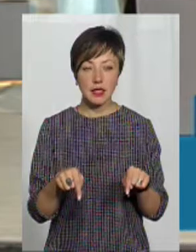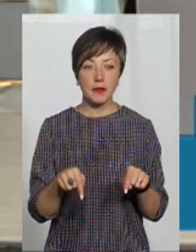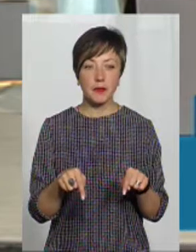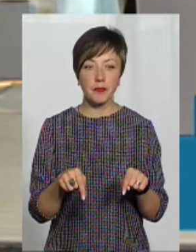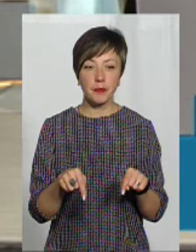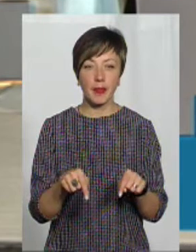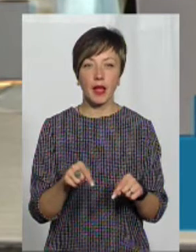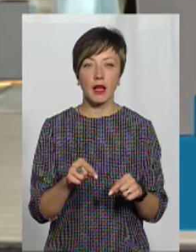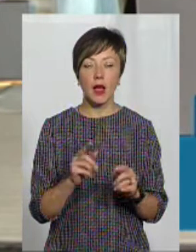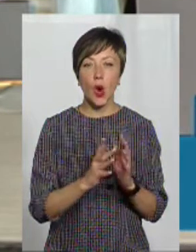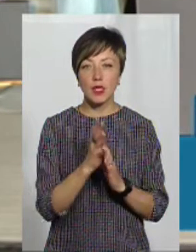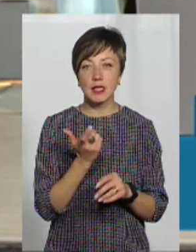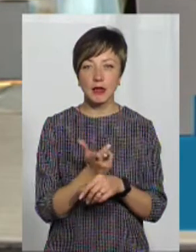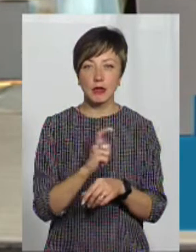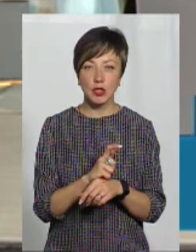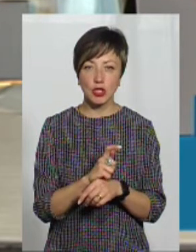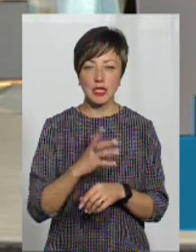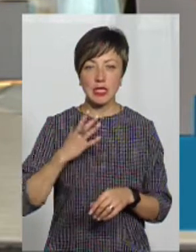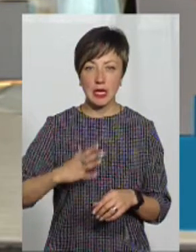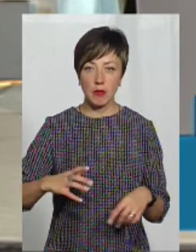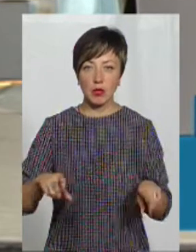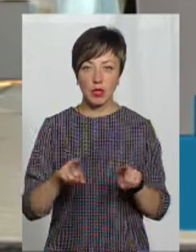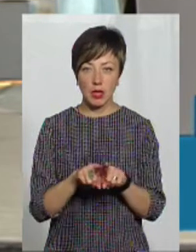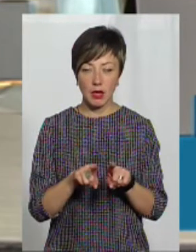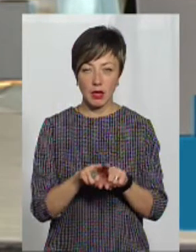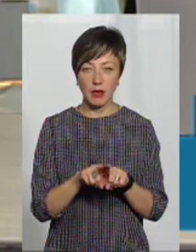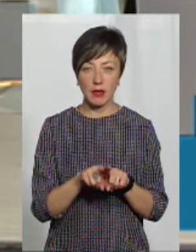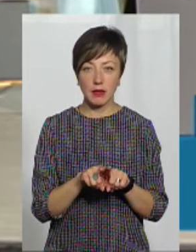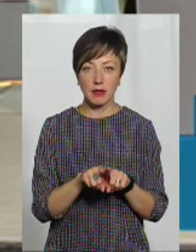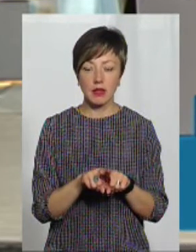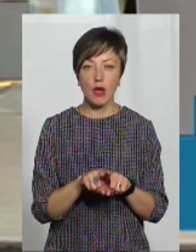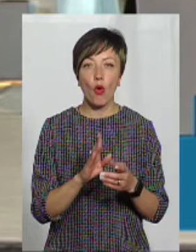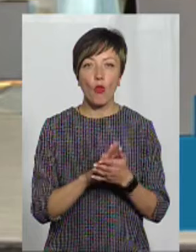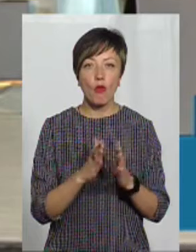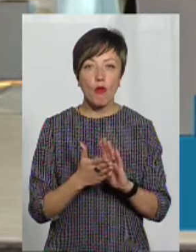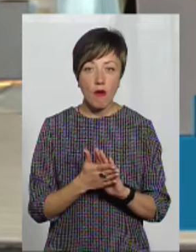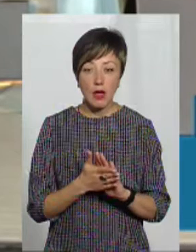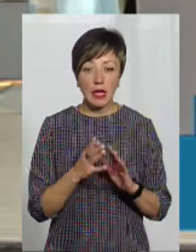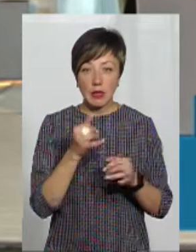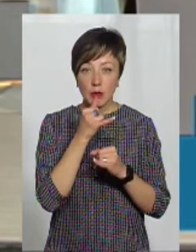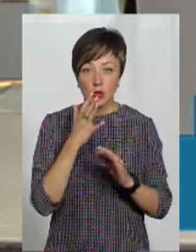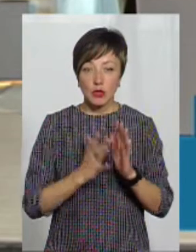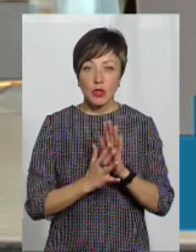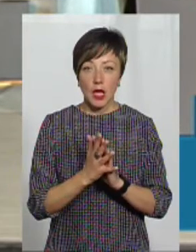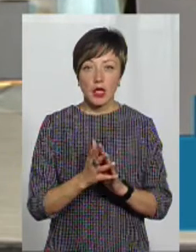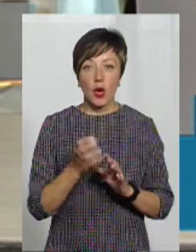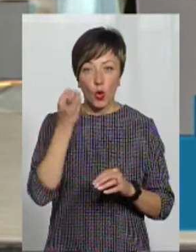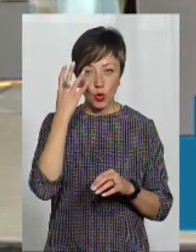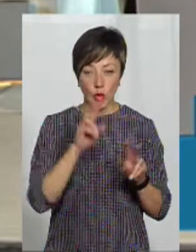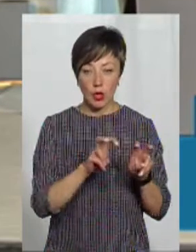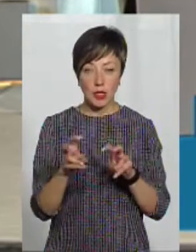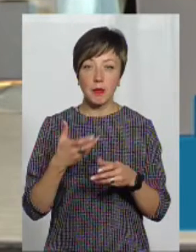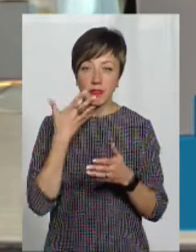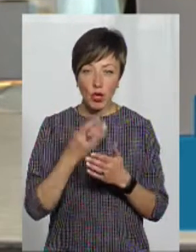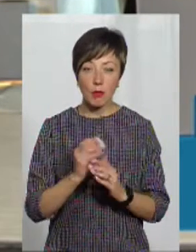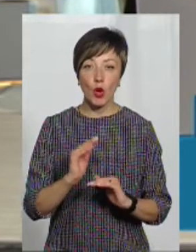ну, тобто рослини, які є найбільш стійкими до таких умов, на яких не можуть зростати культурні рослини. Тобто